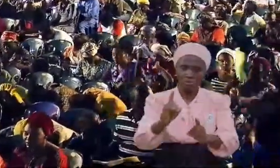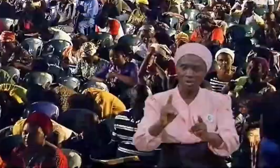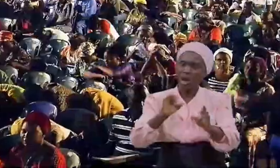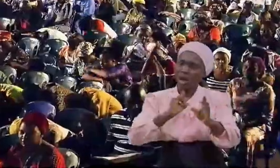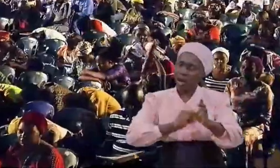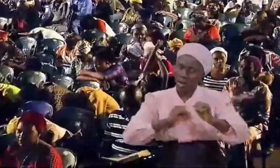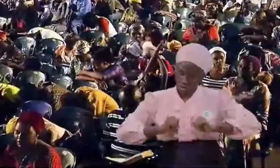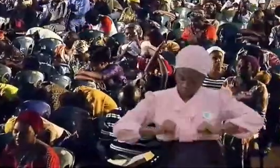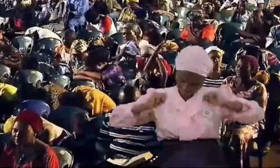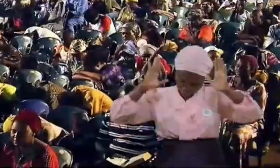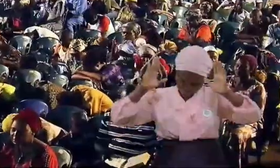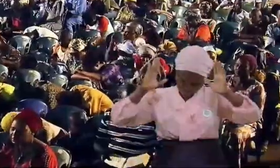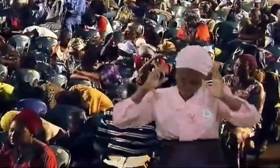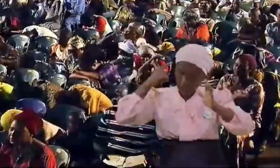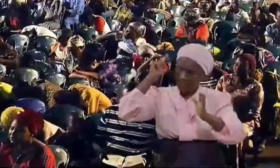J'ai décidé de suivre Jésus.